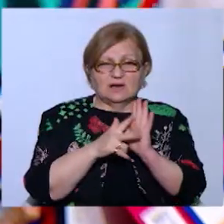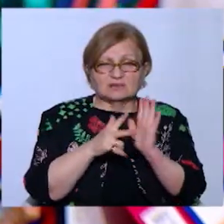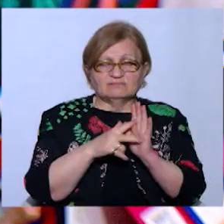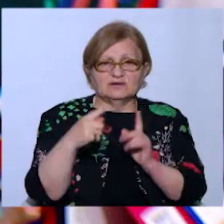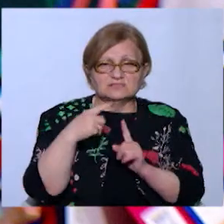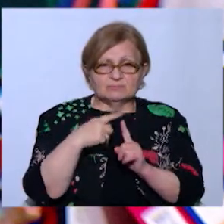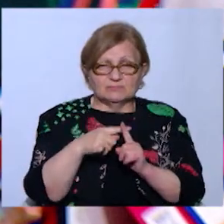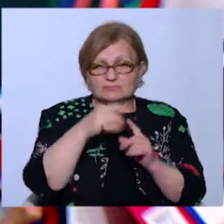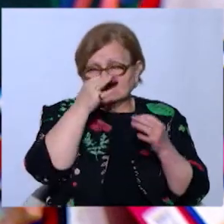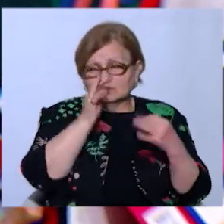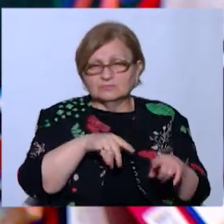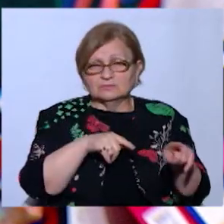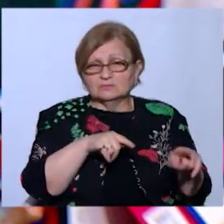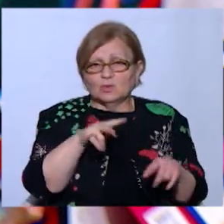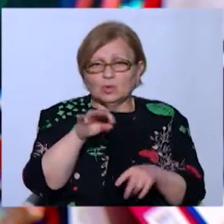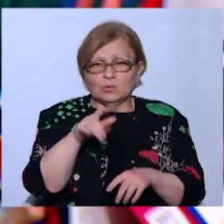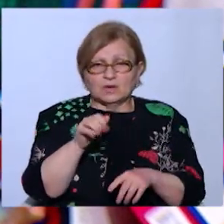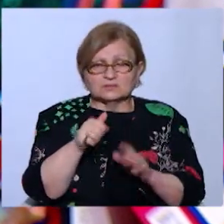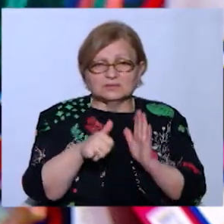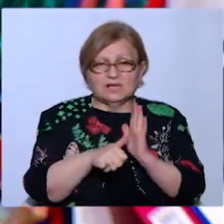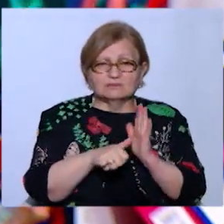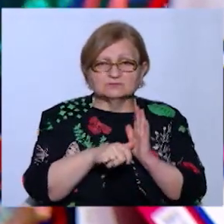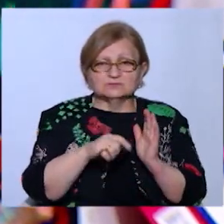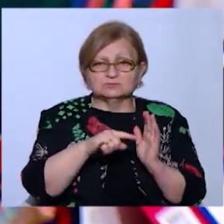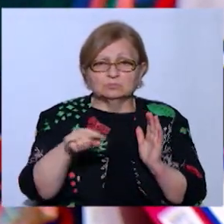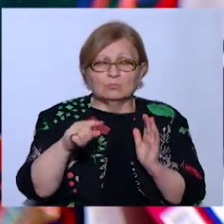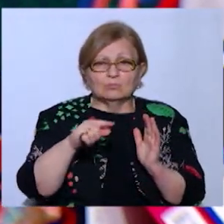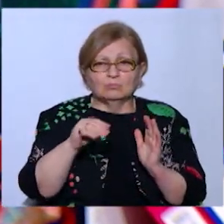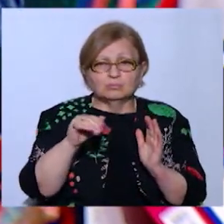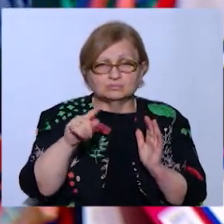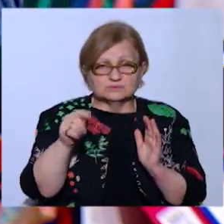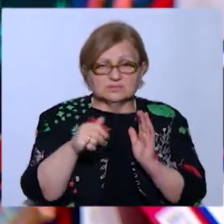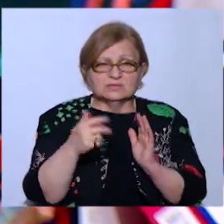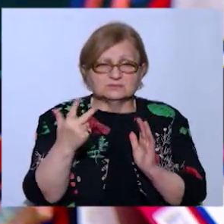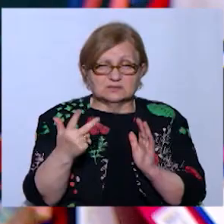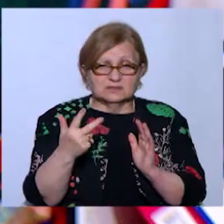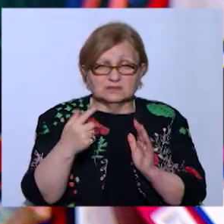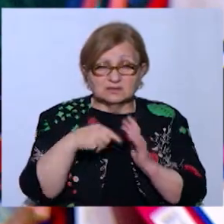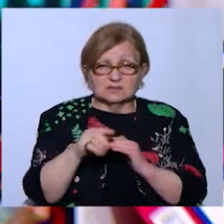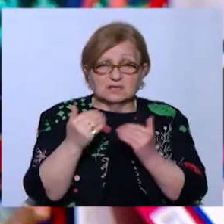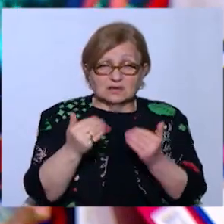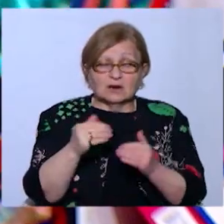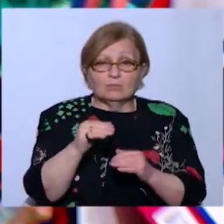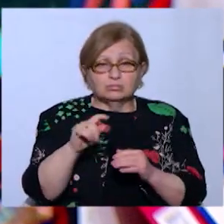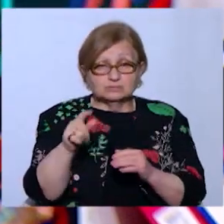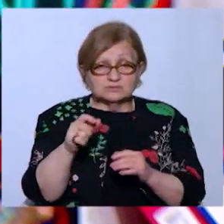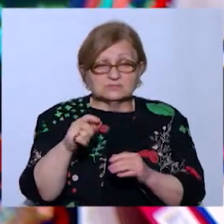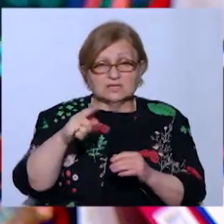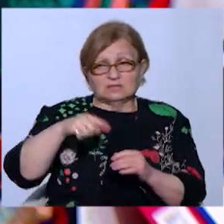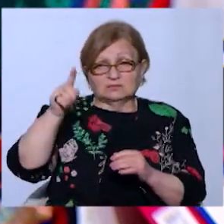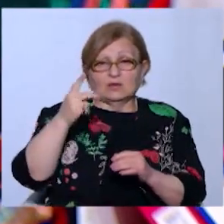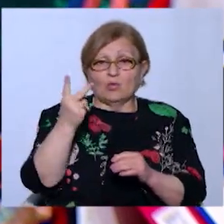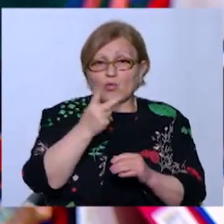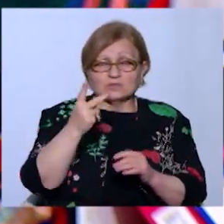პლუს დარჩენილი ის ბოლო ლოგარითმი 6-ის ფუძით 3-დან. ლოგარითმი 6-ის ფუძით 3-დან, რადგან მისი ფუძე და არგუმენტი ორივე ერთზე